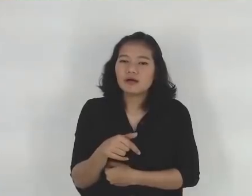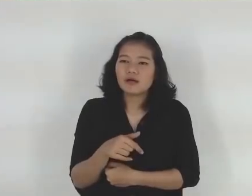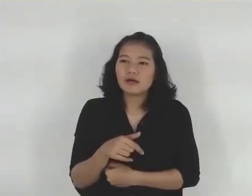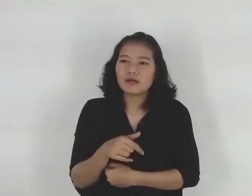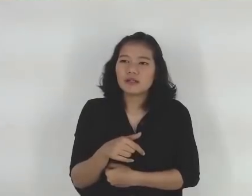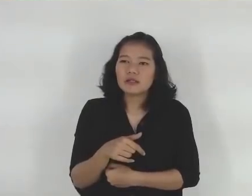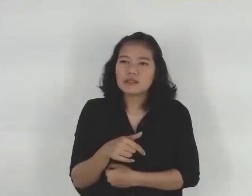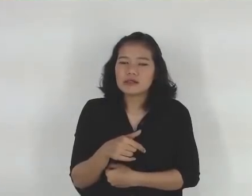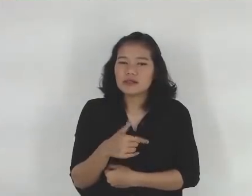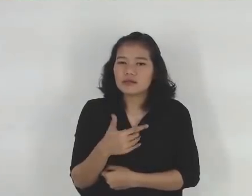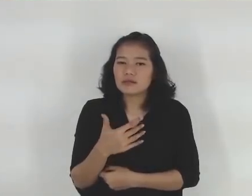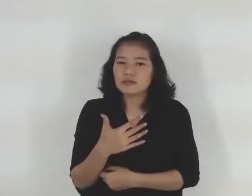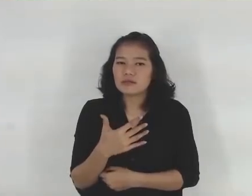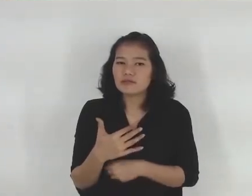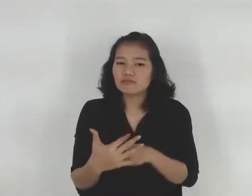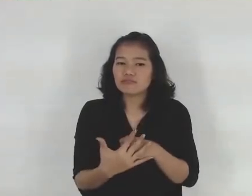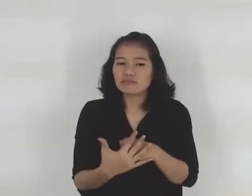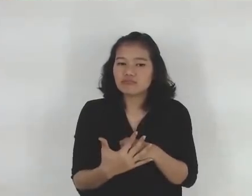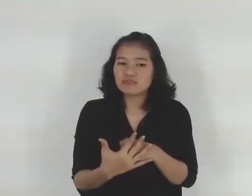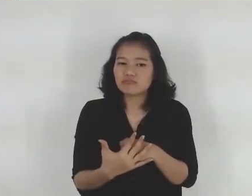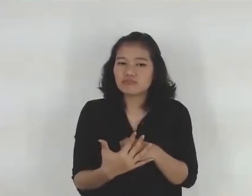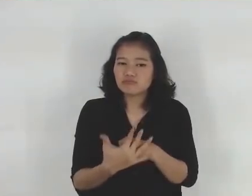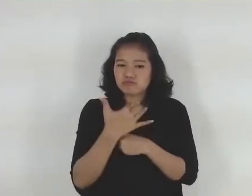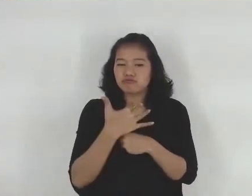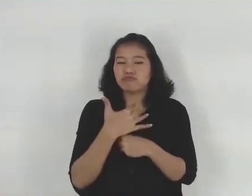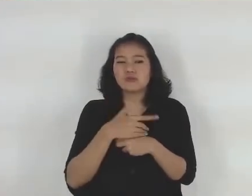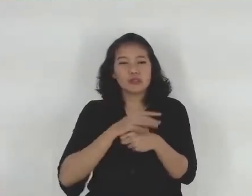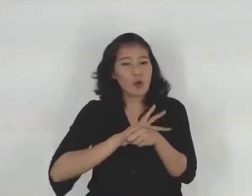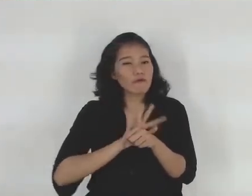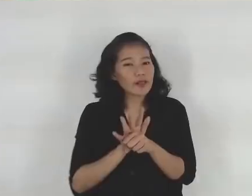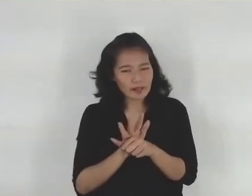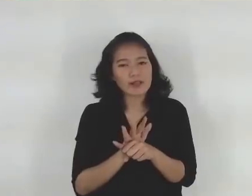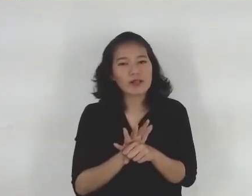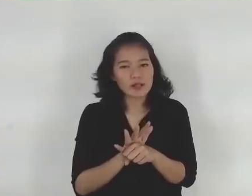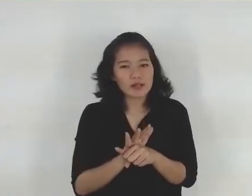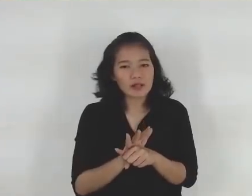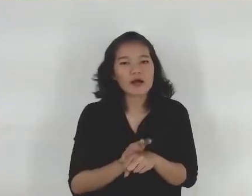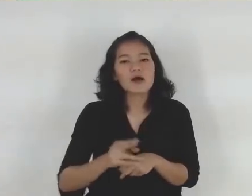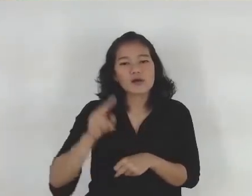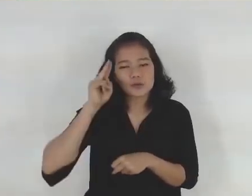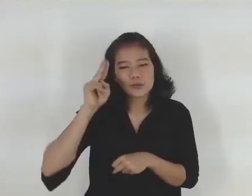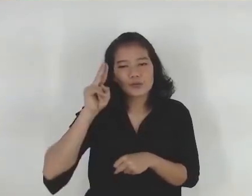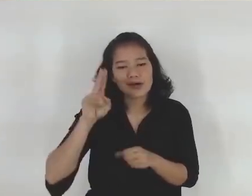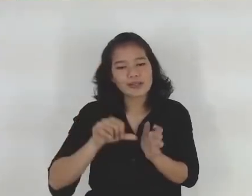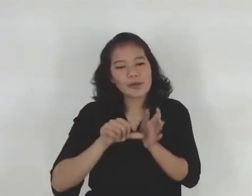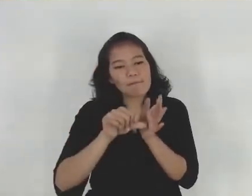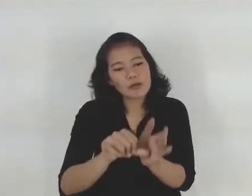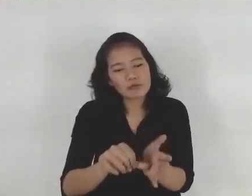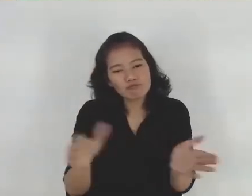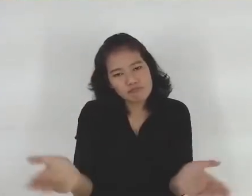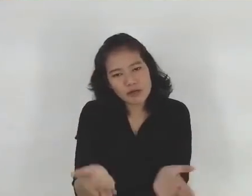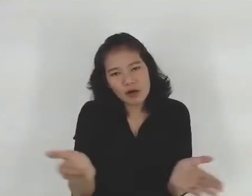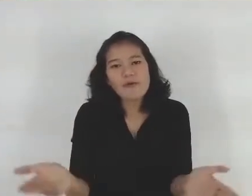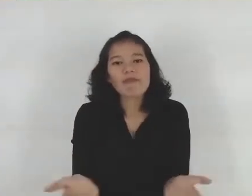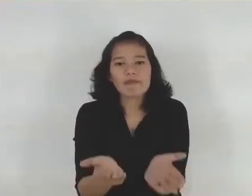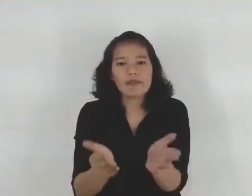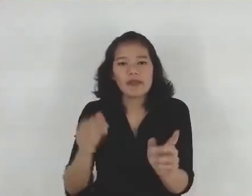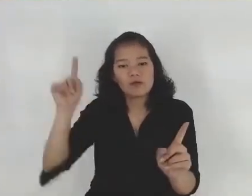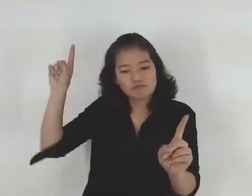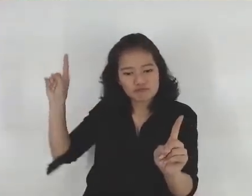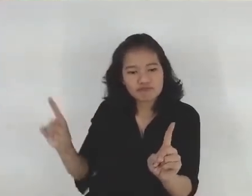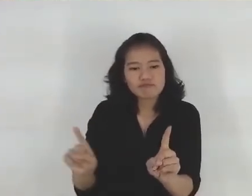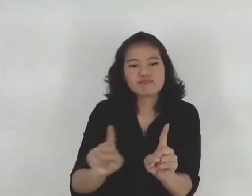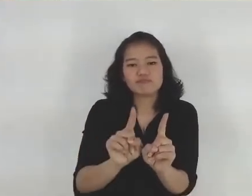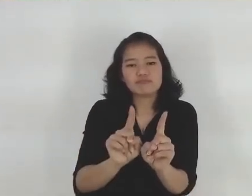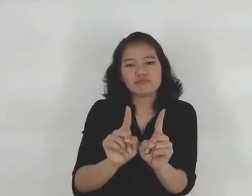sakit kaki bat pandemi Ini ya Bapa kiranya juga engkau lawat mereka engkau bersama-sama